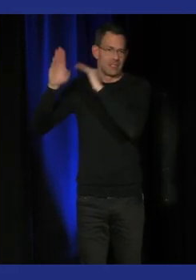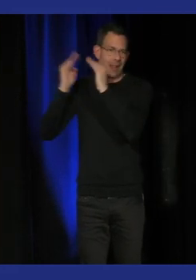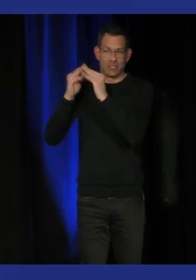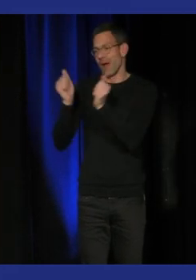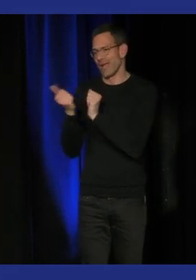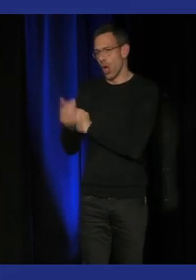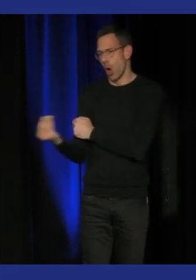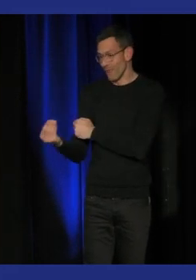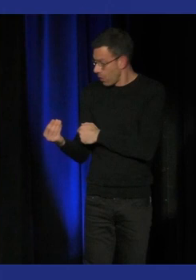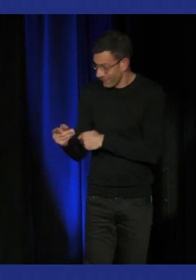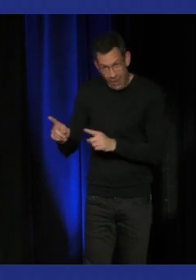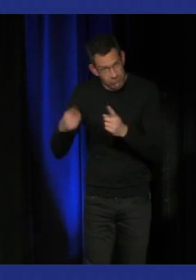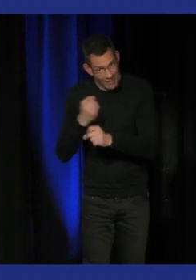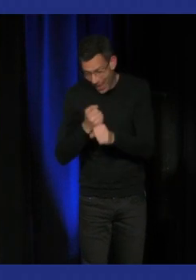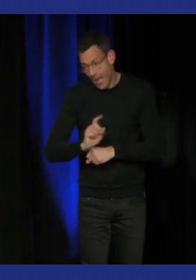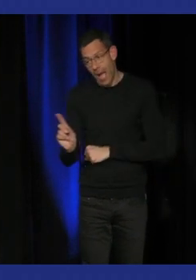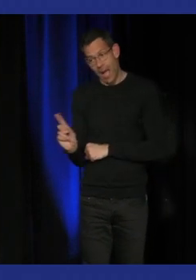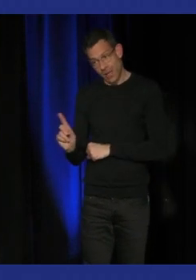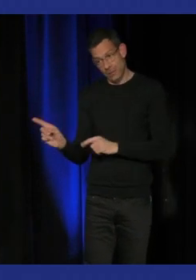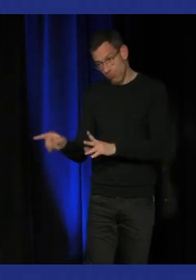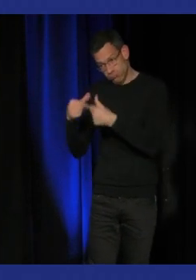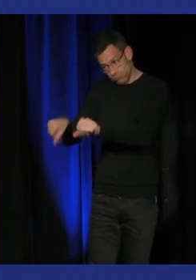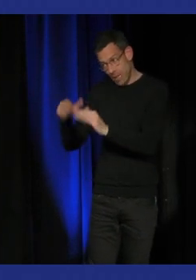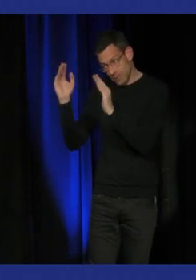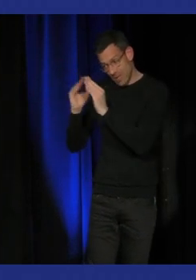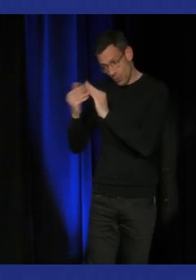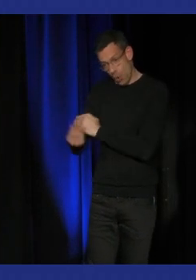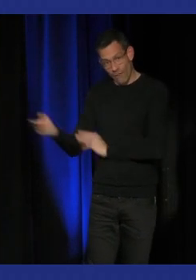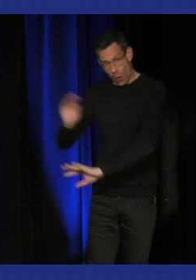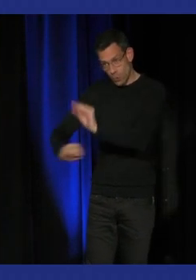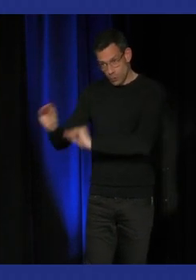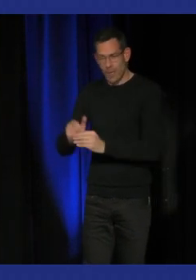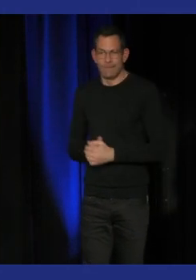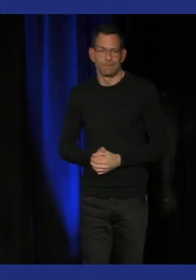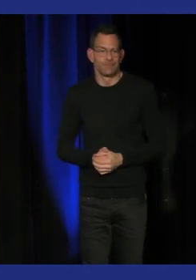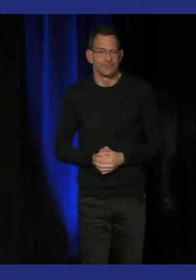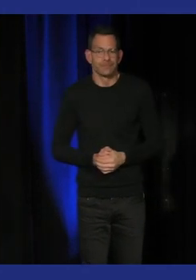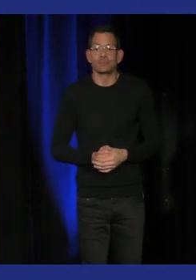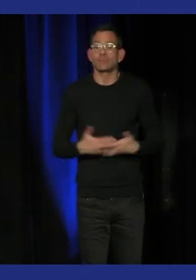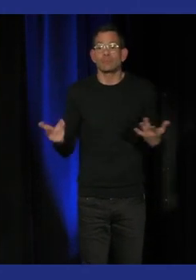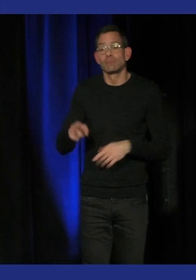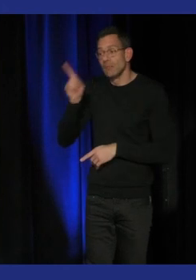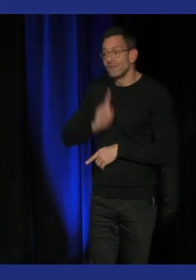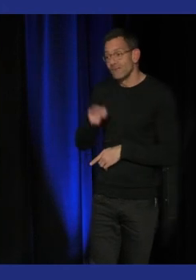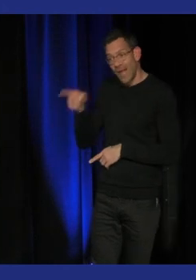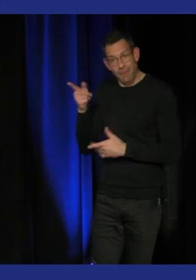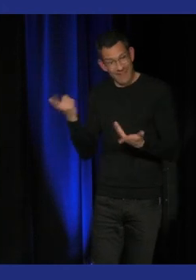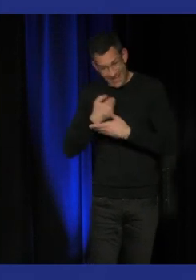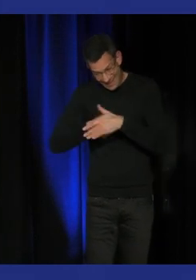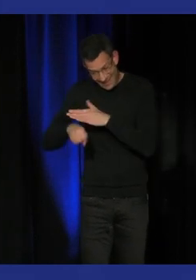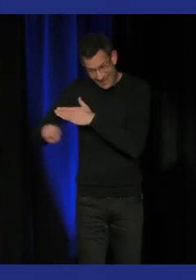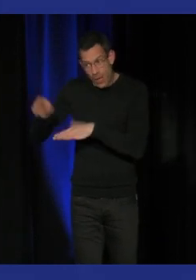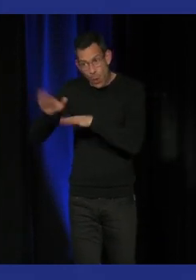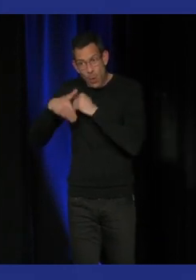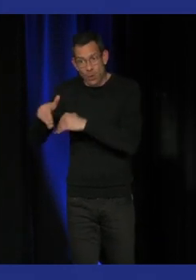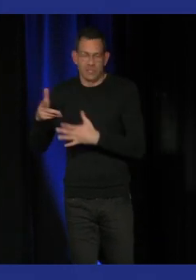enfants. Il ne faut pas aller travailler, il faut s'occuper des enfants. Et donc, ces femmes, si on veut qu'elles continuent à faire des enfants, il faut leur